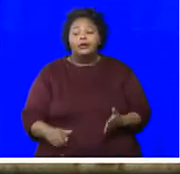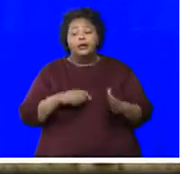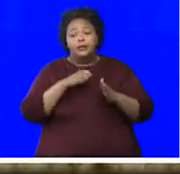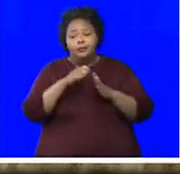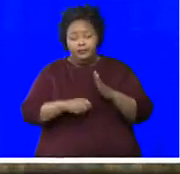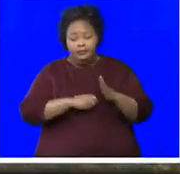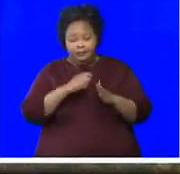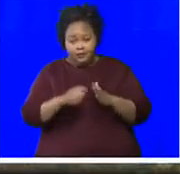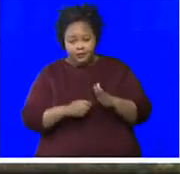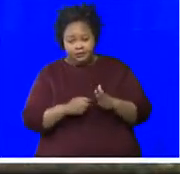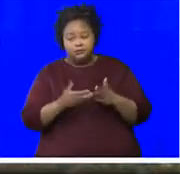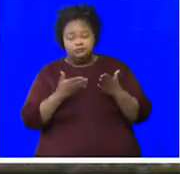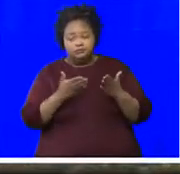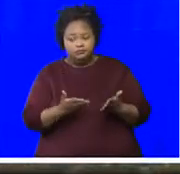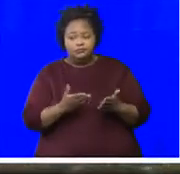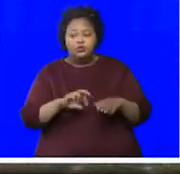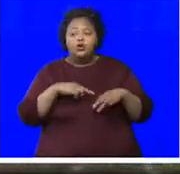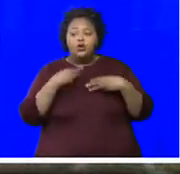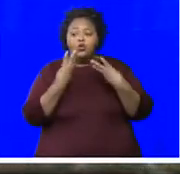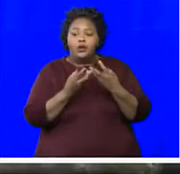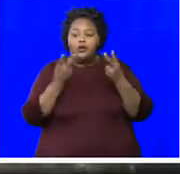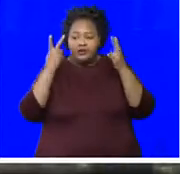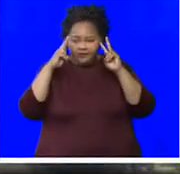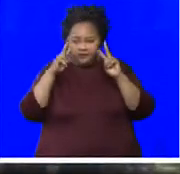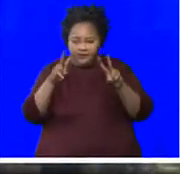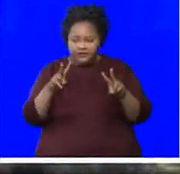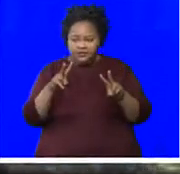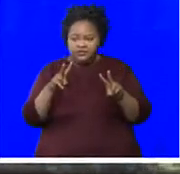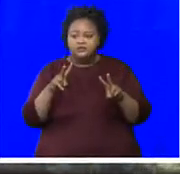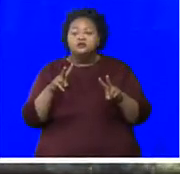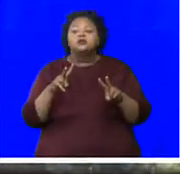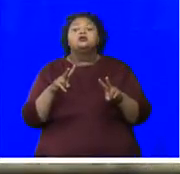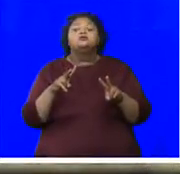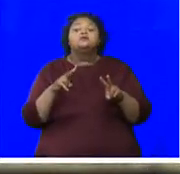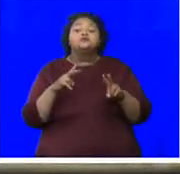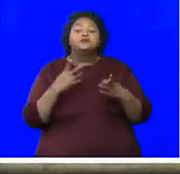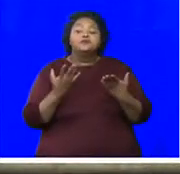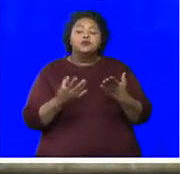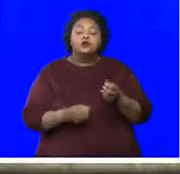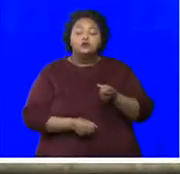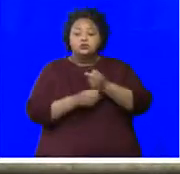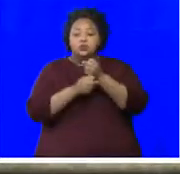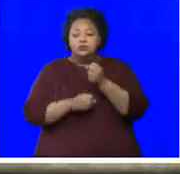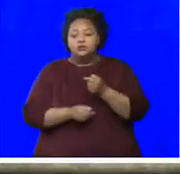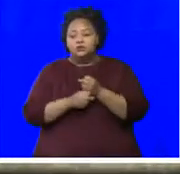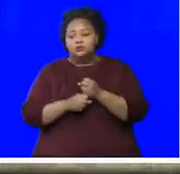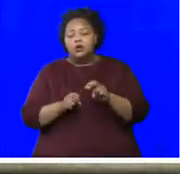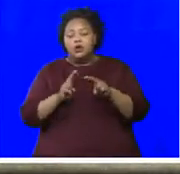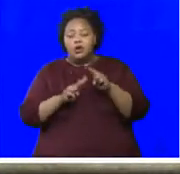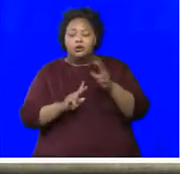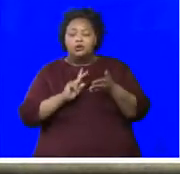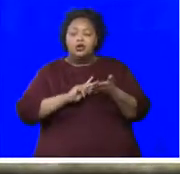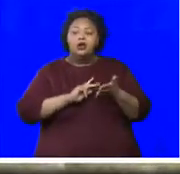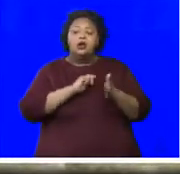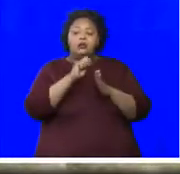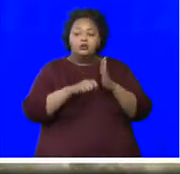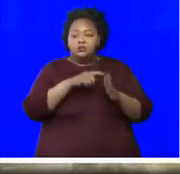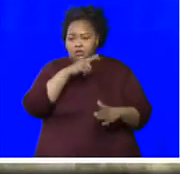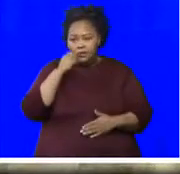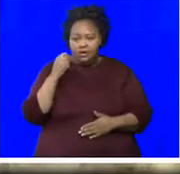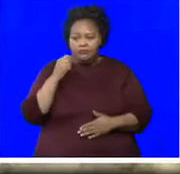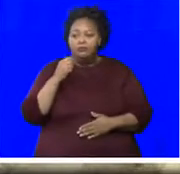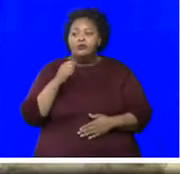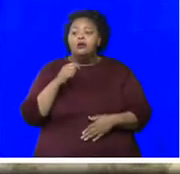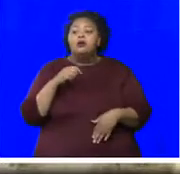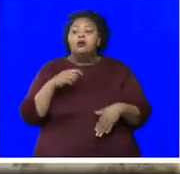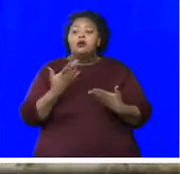ubanjiswa inhlangano yaka World Vision kufaka elihlelweni lwadlani usebenti lolwente lo mango waphuma ngetingani kodwa uchuba